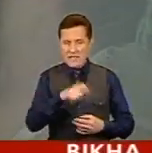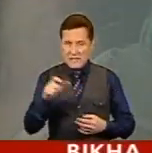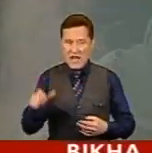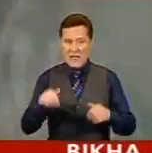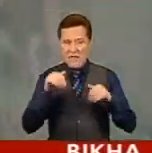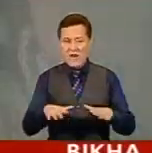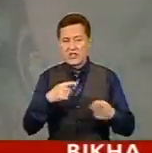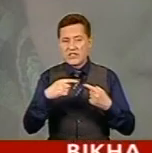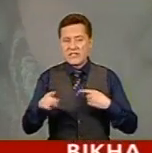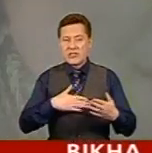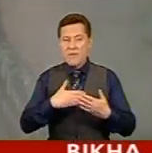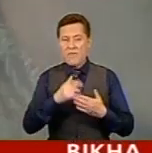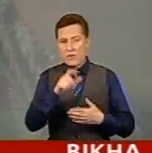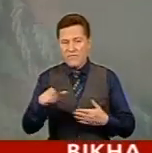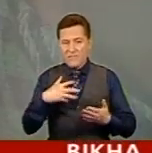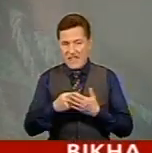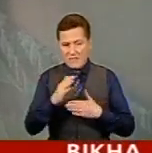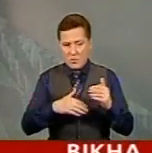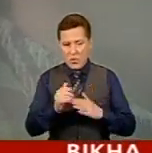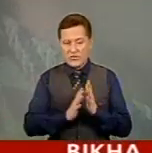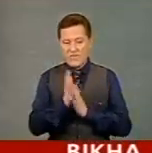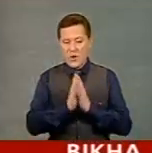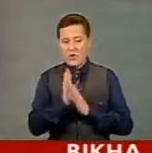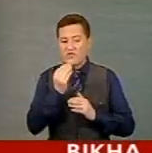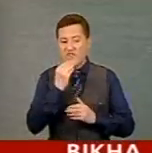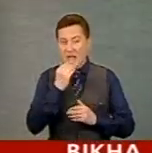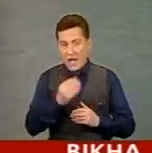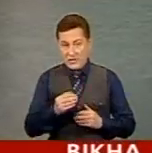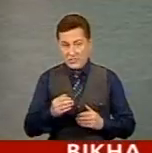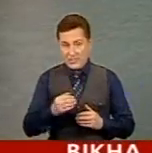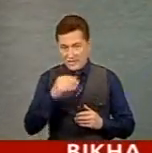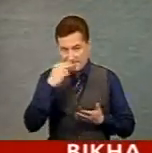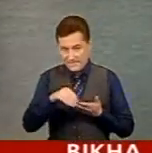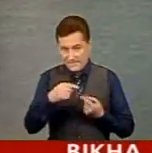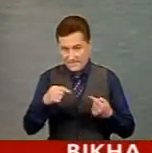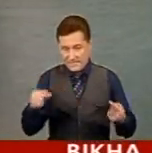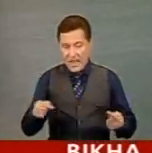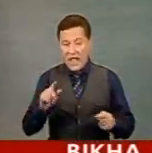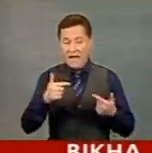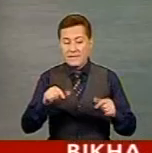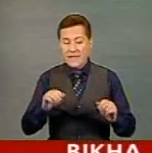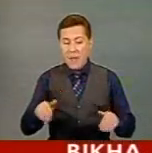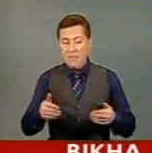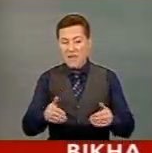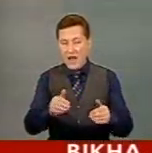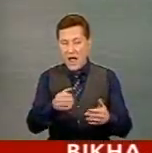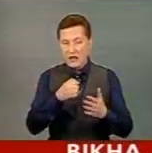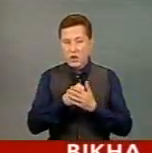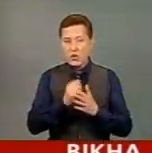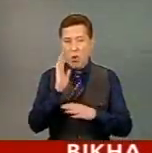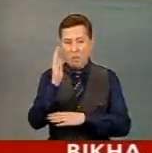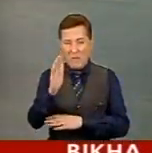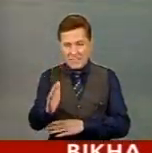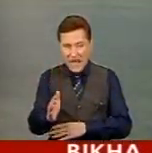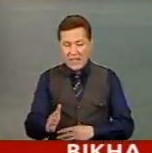з іншими волонтерами власноруч вирощувати для хлопців харчі. От де от перепахано до посадки